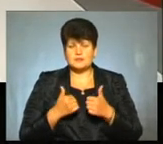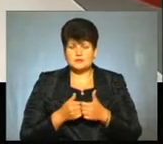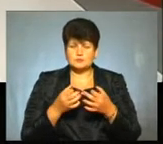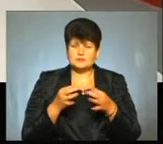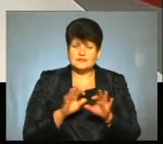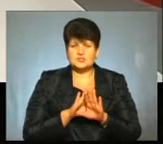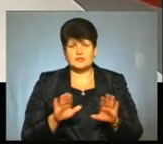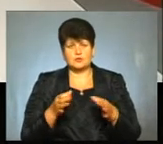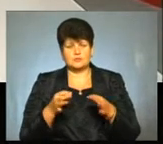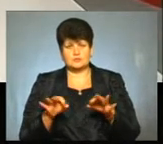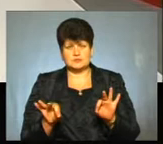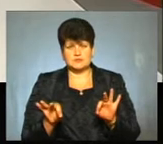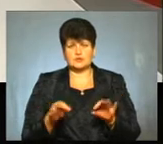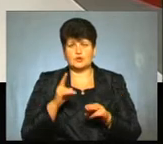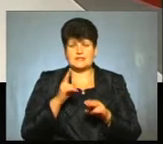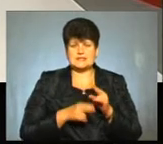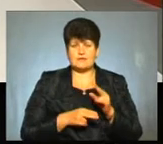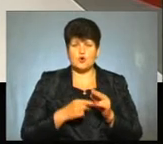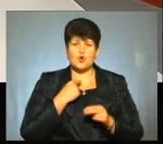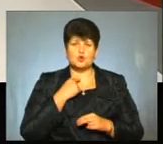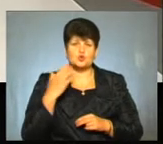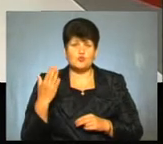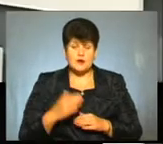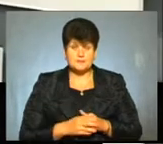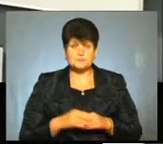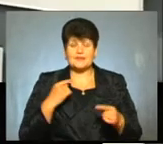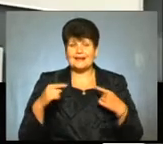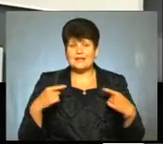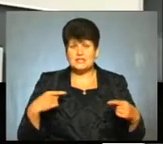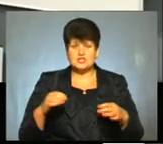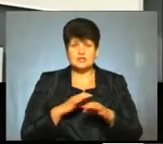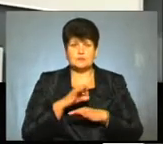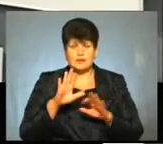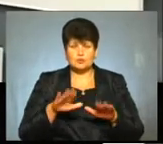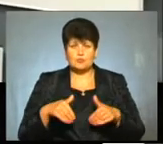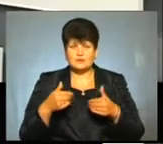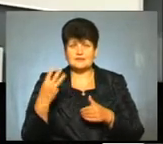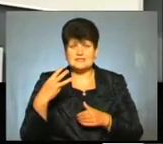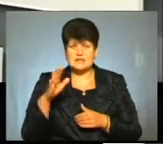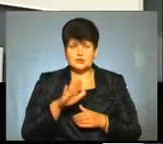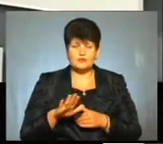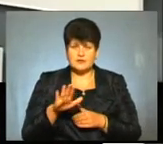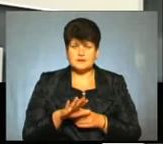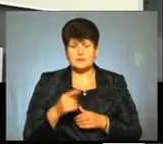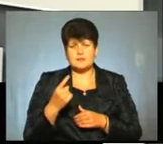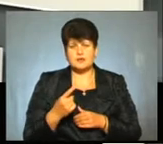того, щоб чи допустити, чи не допустити до кінцевого голосування. А інші проекти, які будуть подані 30 вересня,